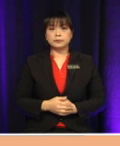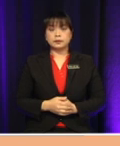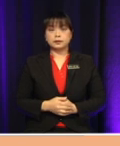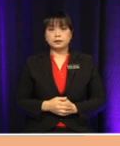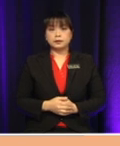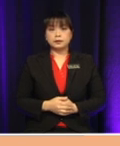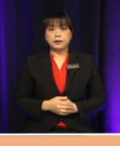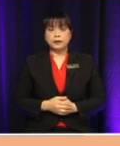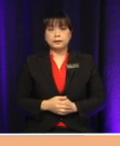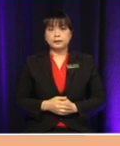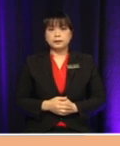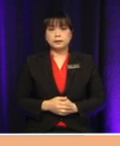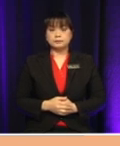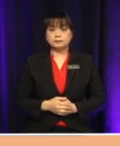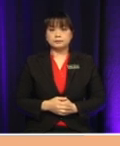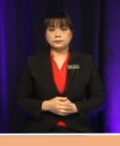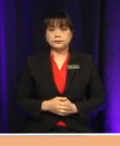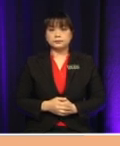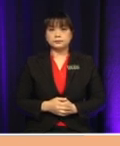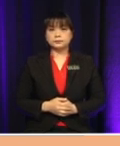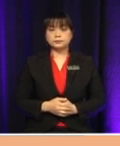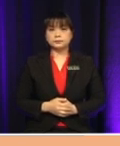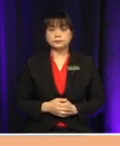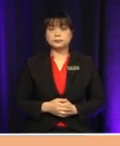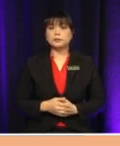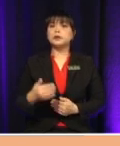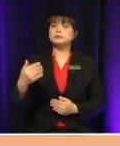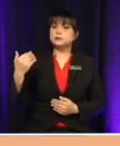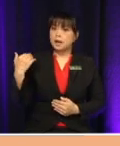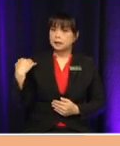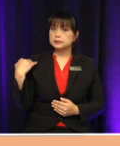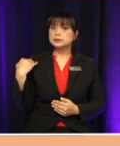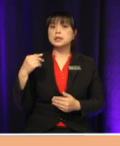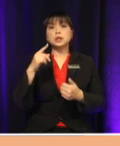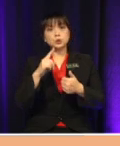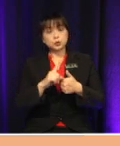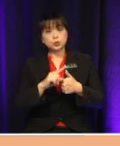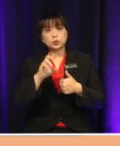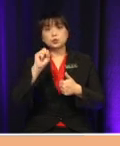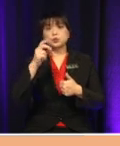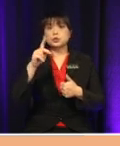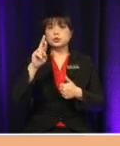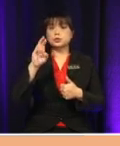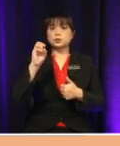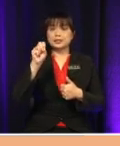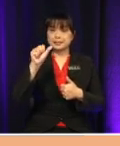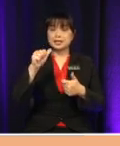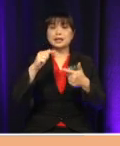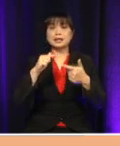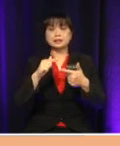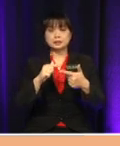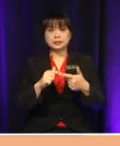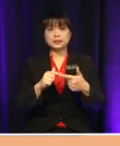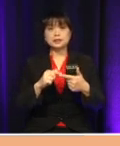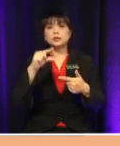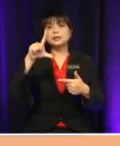mesti tahu sekarang udah tahu ya kita mempunyai selulosa kita mempunyai ikanji dan kita mempunyai hujan tetapi glycoy